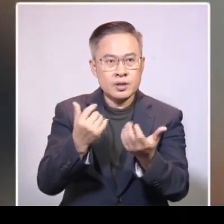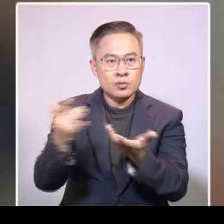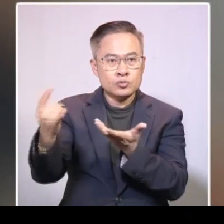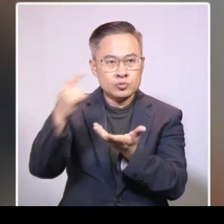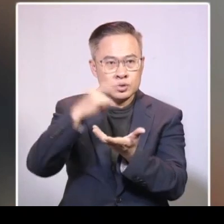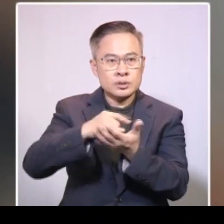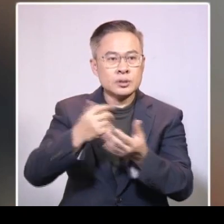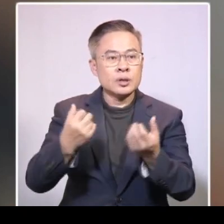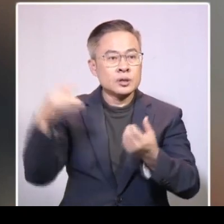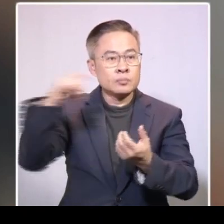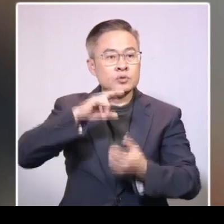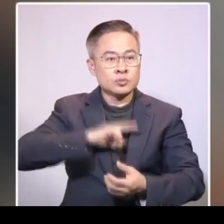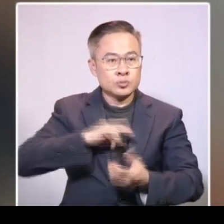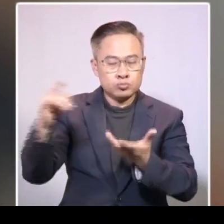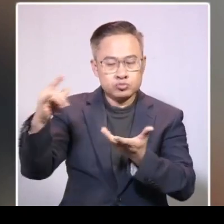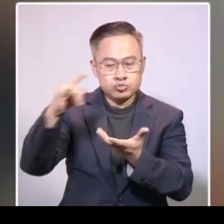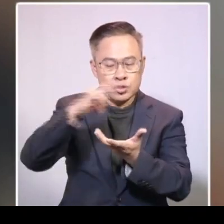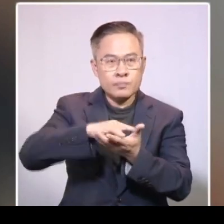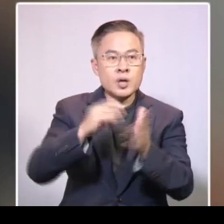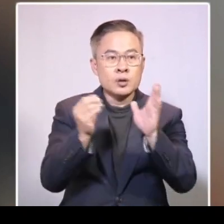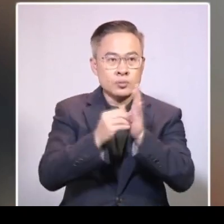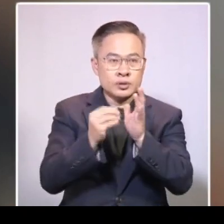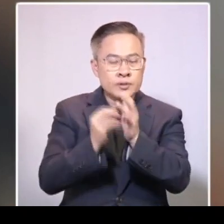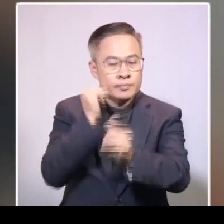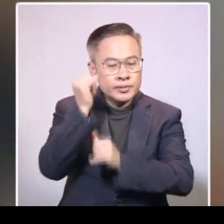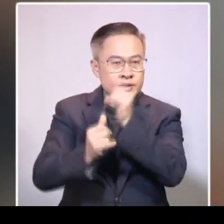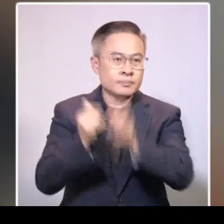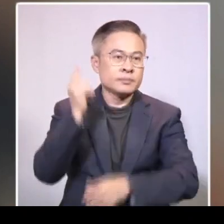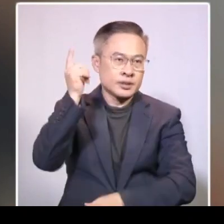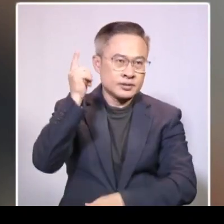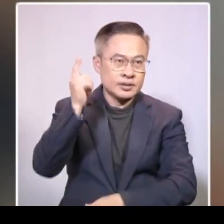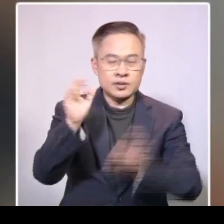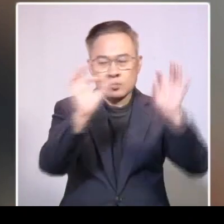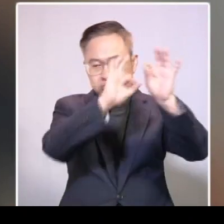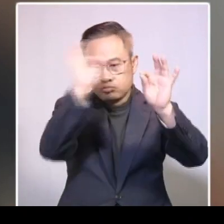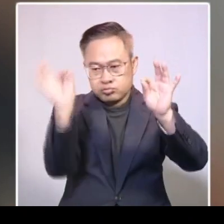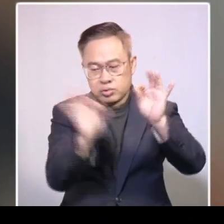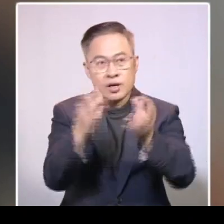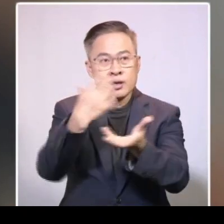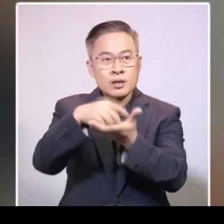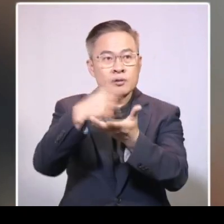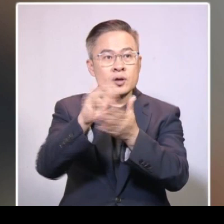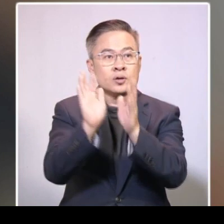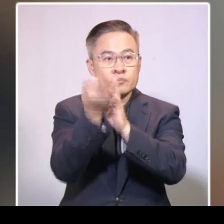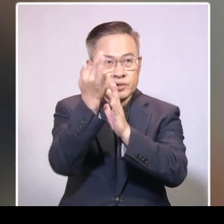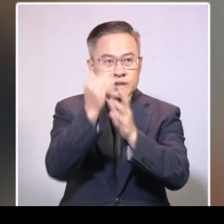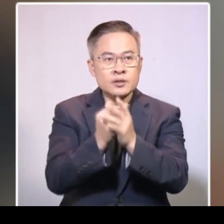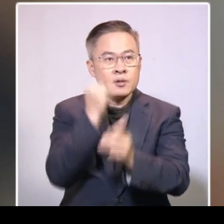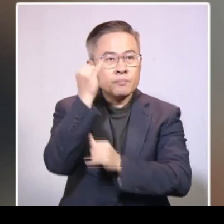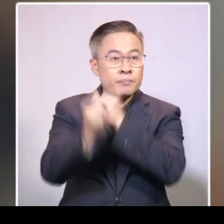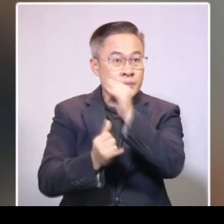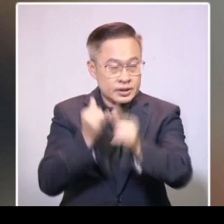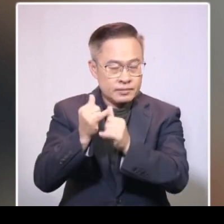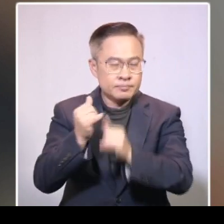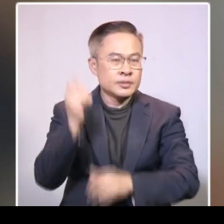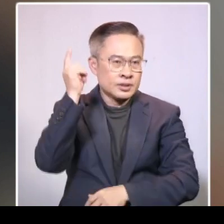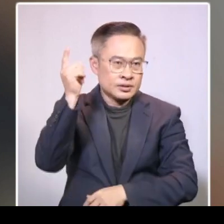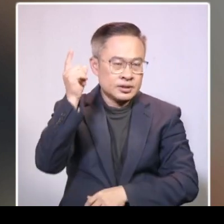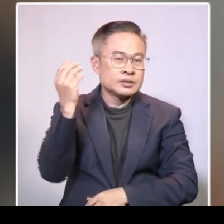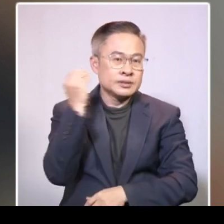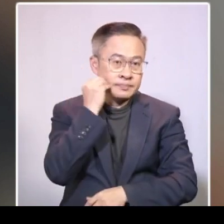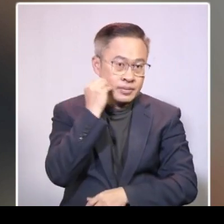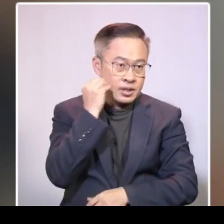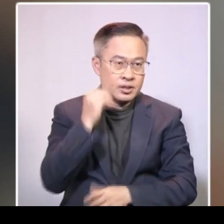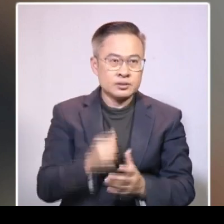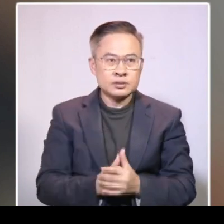ความที่ระบุว่ากำลังเดินทางมากรุงเทพเพื่อมาเยี่ยมนายทักษิณชินวัตรอดีตนายกรัฐมนตรีของไทยความสัมพันธ์ของนายทักษิณและสมเด็จ